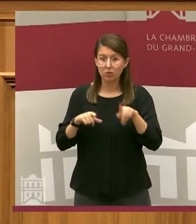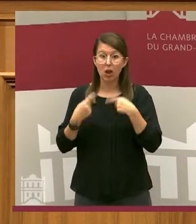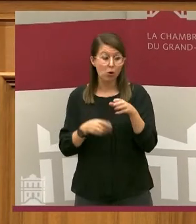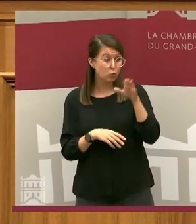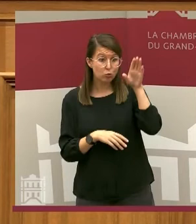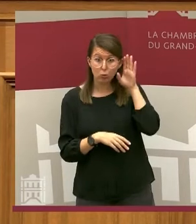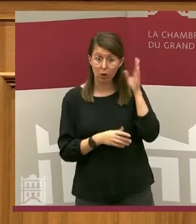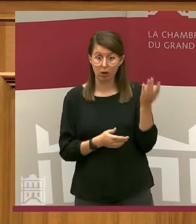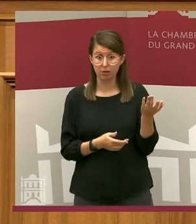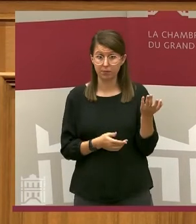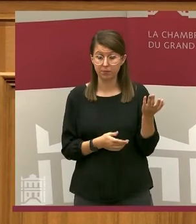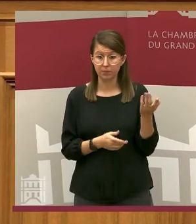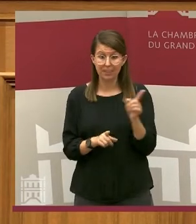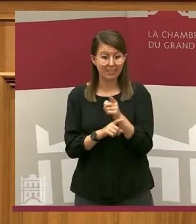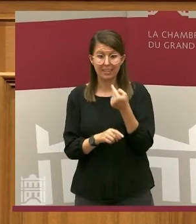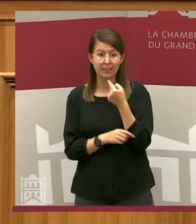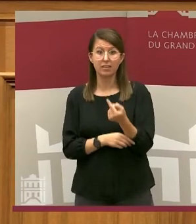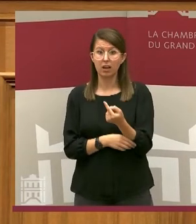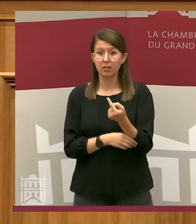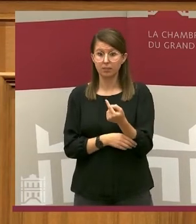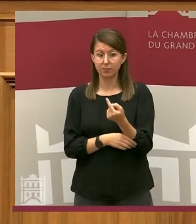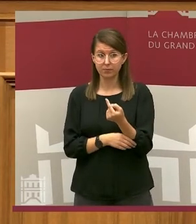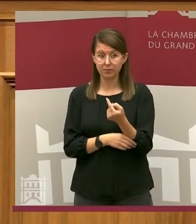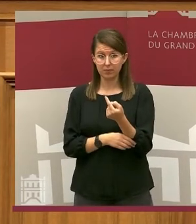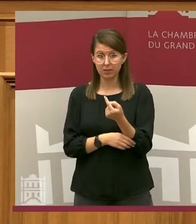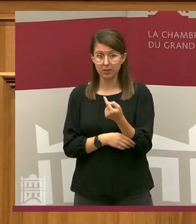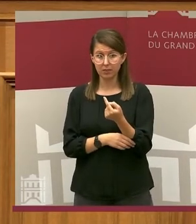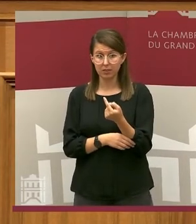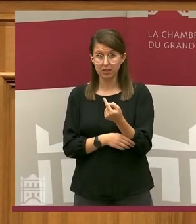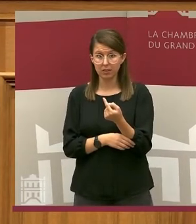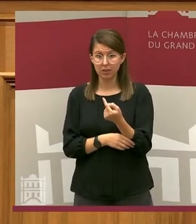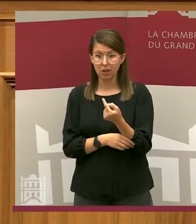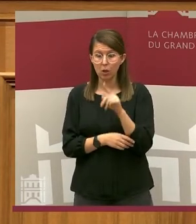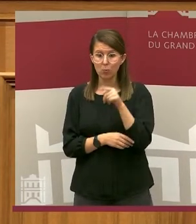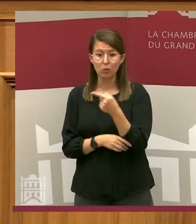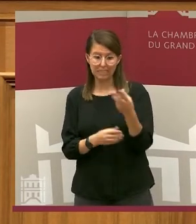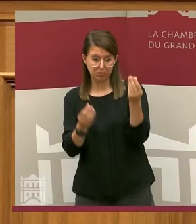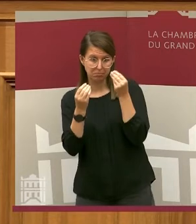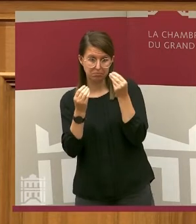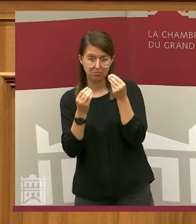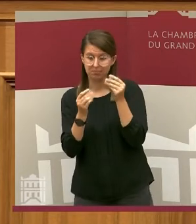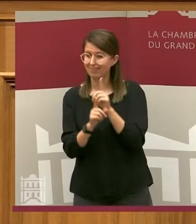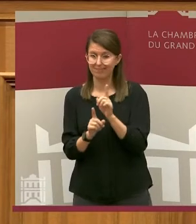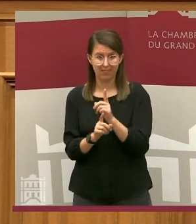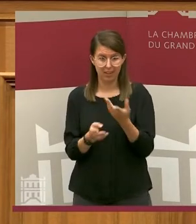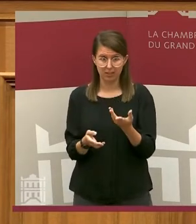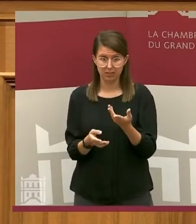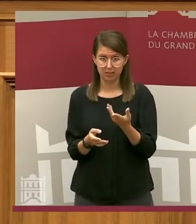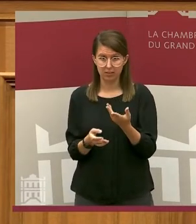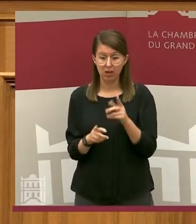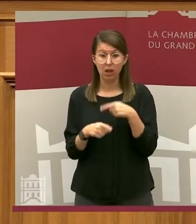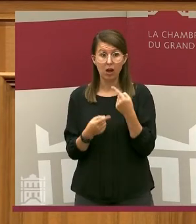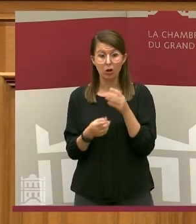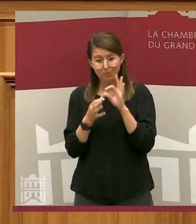nur, aber hat nicht, dass sie sich von keinem Lektionen muss gelassen. Das gilt für uns allem an